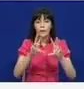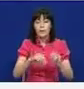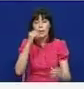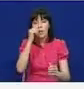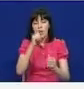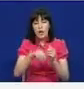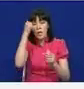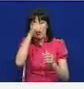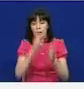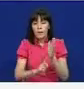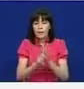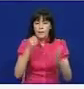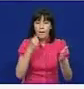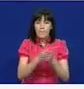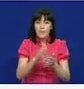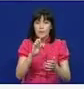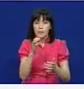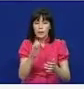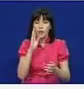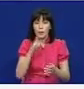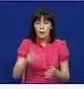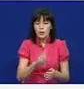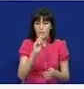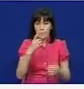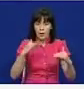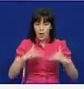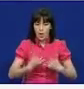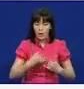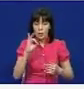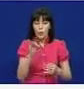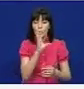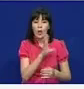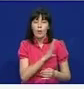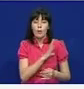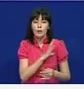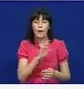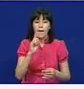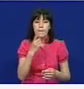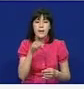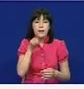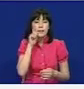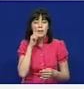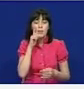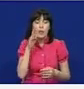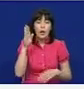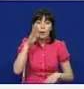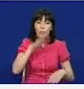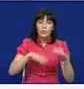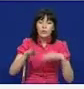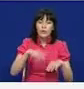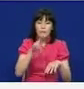басынан бері осы Бадам өзенінде бір қайғылы оқиға орын алып, бір жас бала тұншығып жатқан кезінде